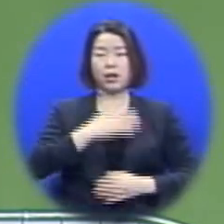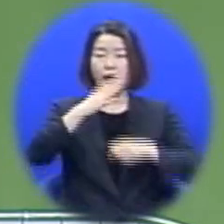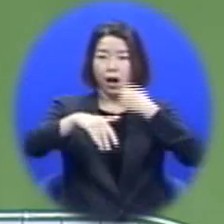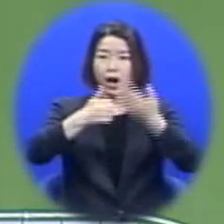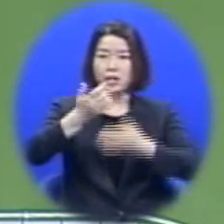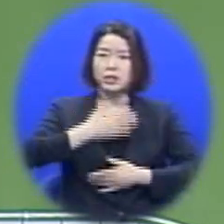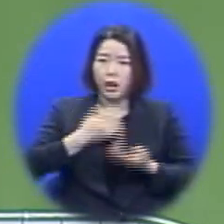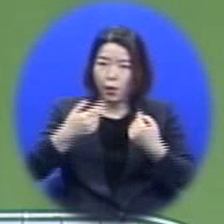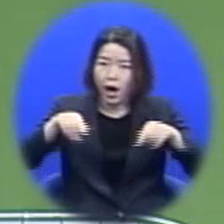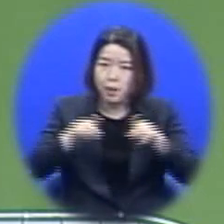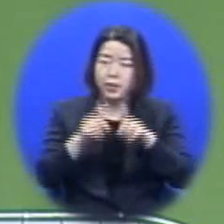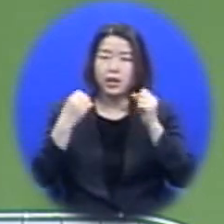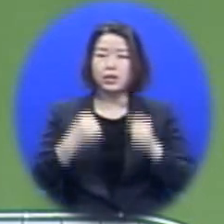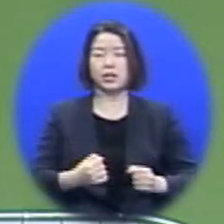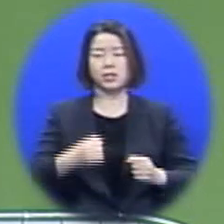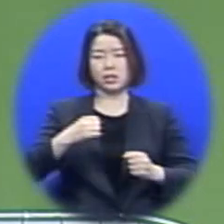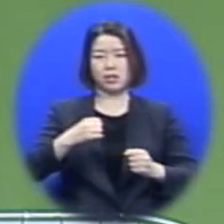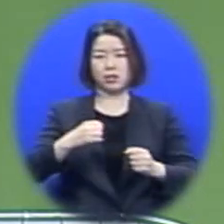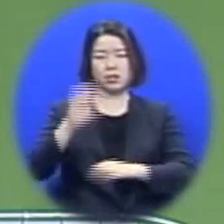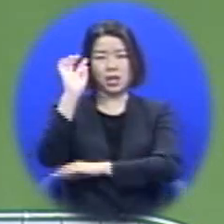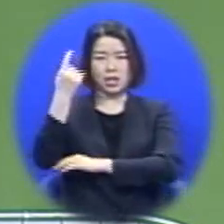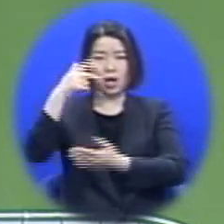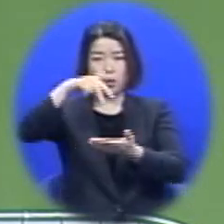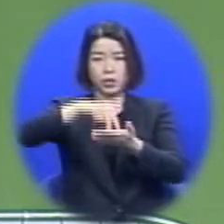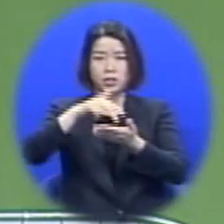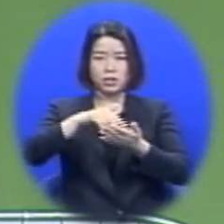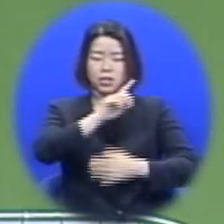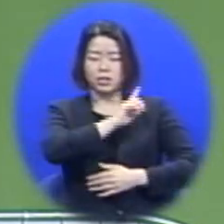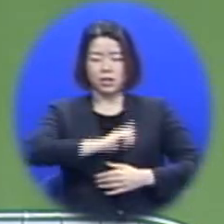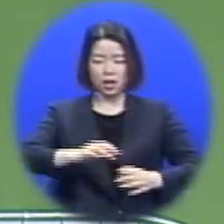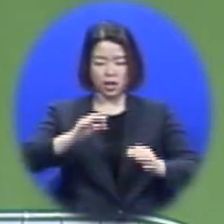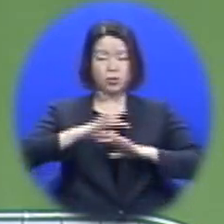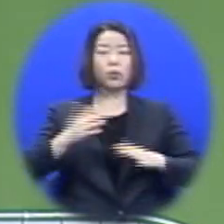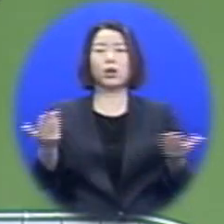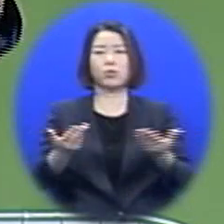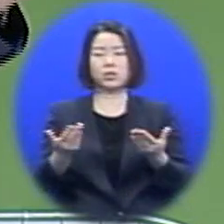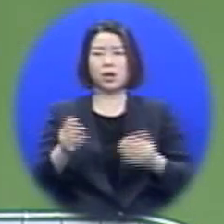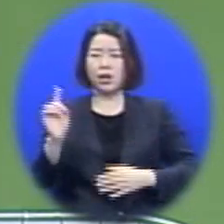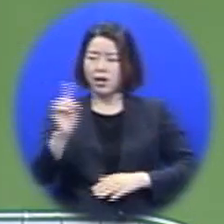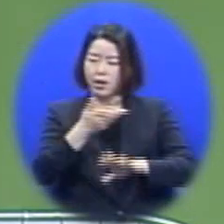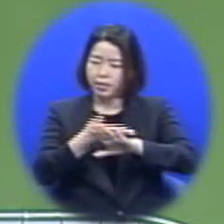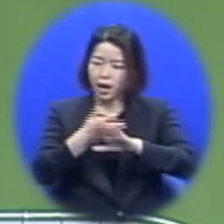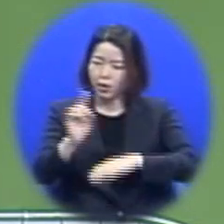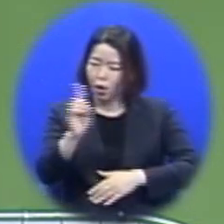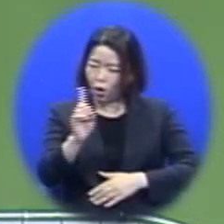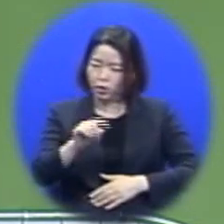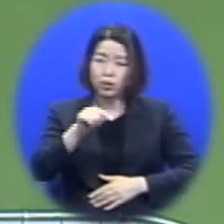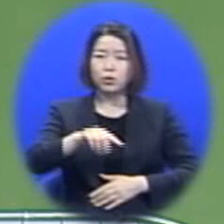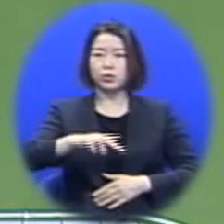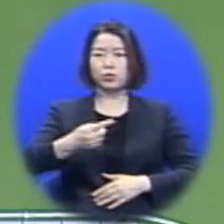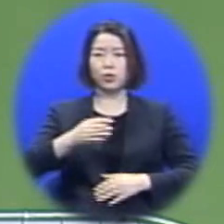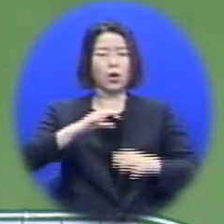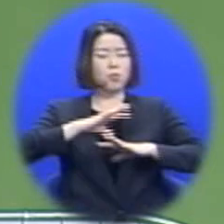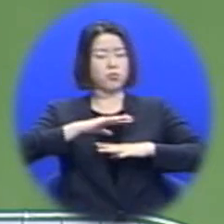하나님이 나와 함께 계시다는 것이 다윗에게는 가장 놀라운 것이었어요. 그 어떤 것도 무섭지가 않았어요.